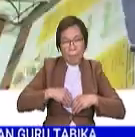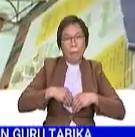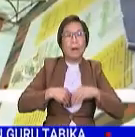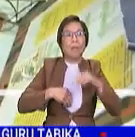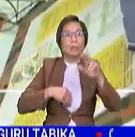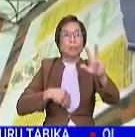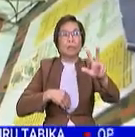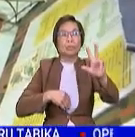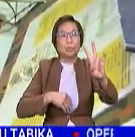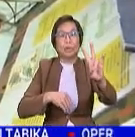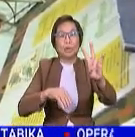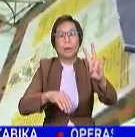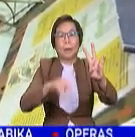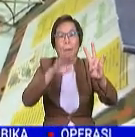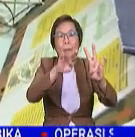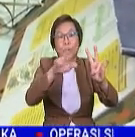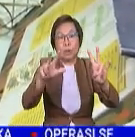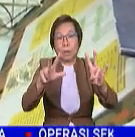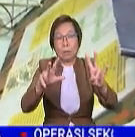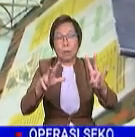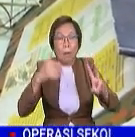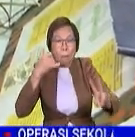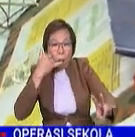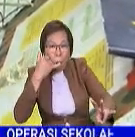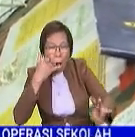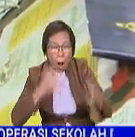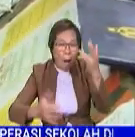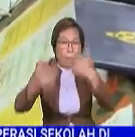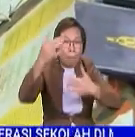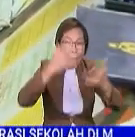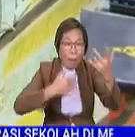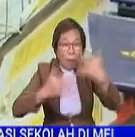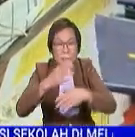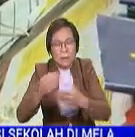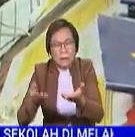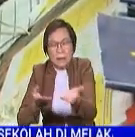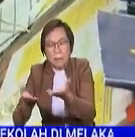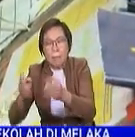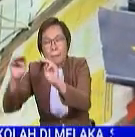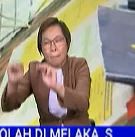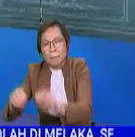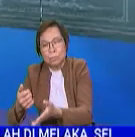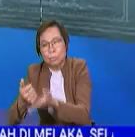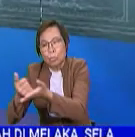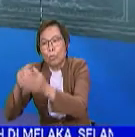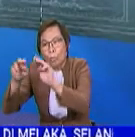Panggil kecemasan melibatkan kebakaran penyelamatan dan hikmat kemanusiaan